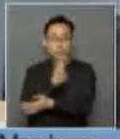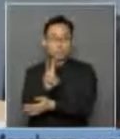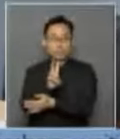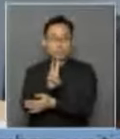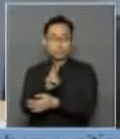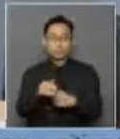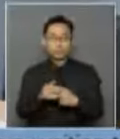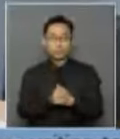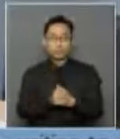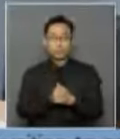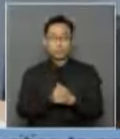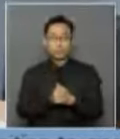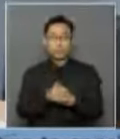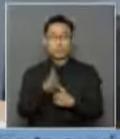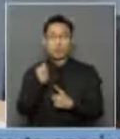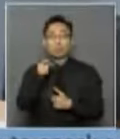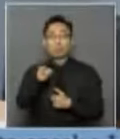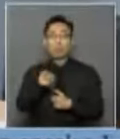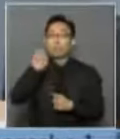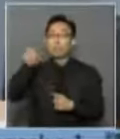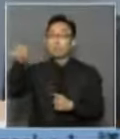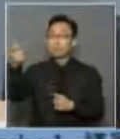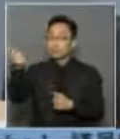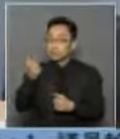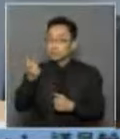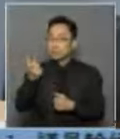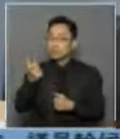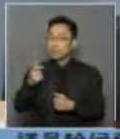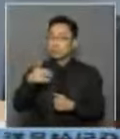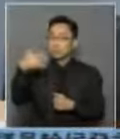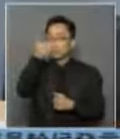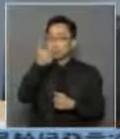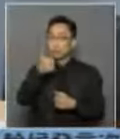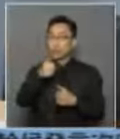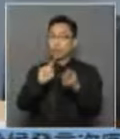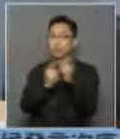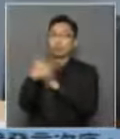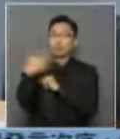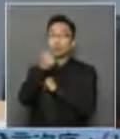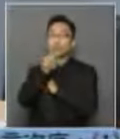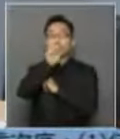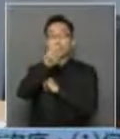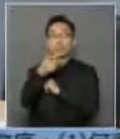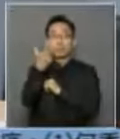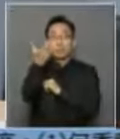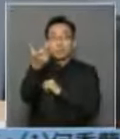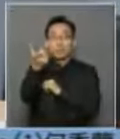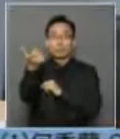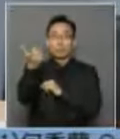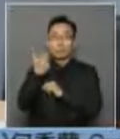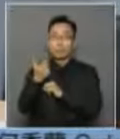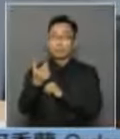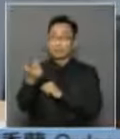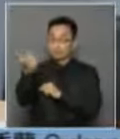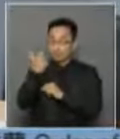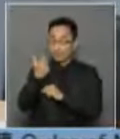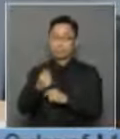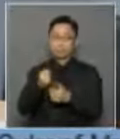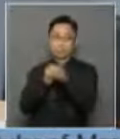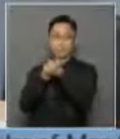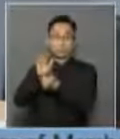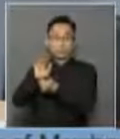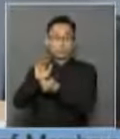佢你去問佢攞嘢，包括主席在內、代主席在內，你問佢攞嘢，佢俾咗你，你咪投支持票俾佢咯。